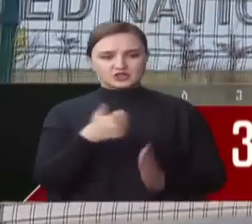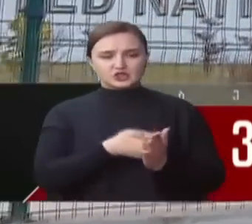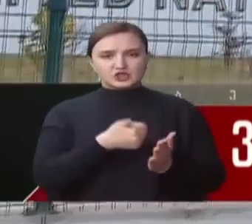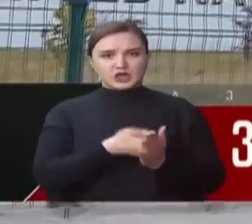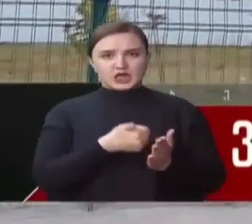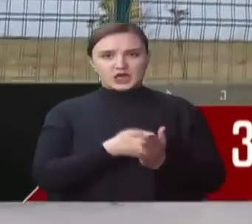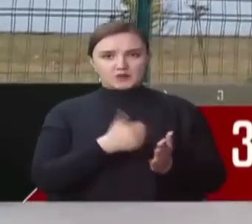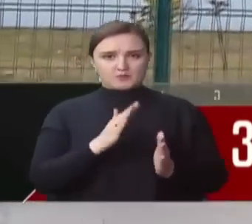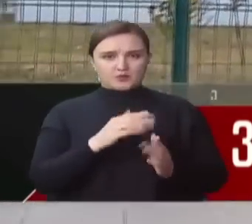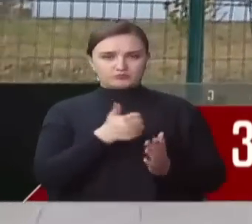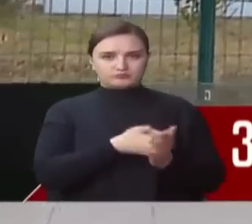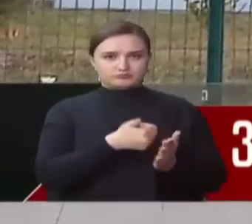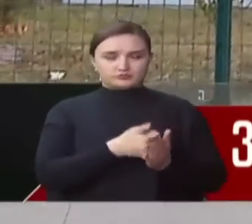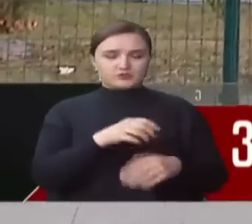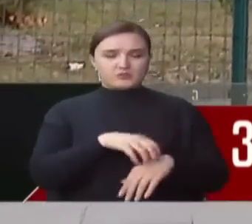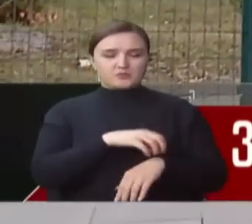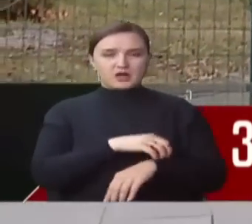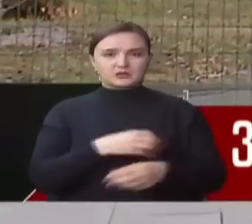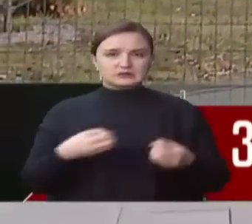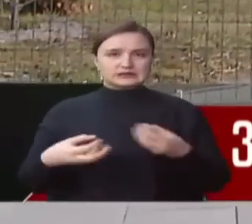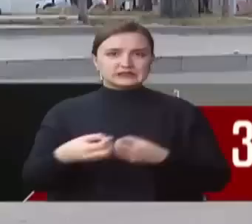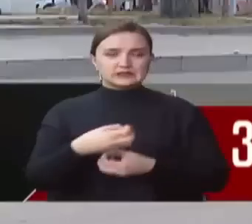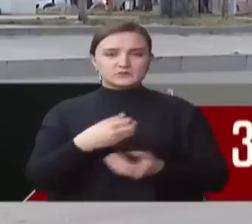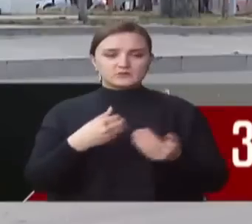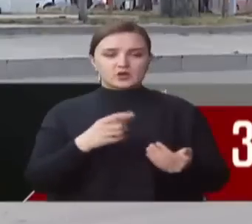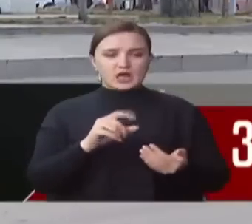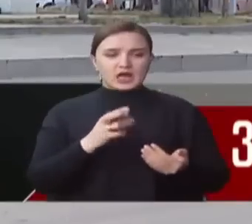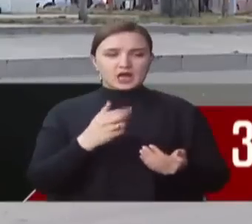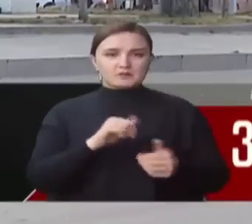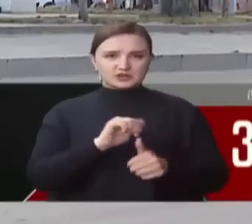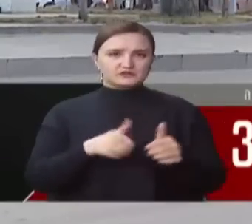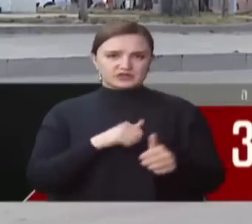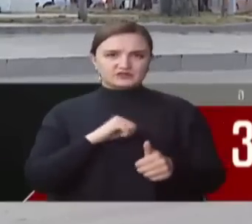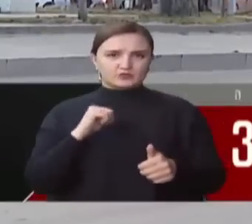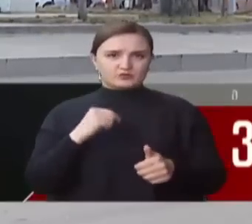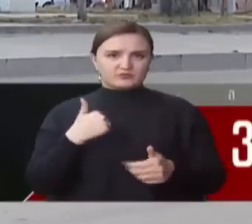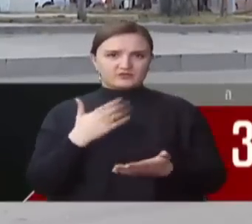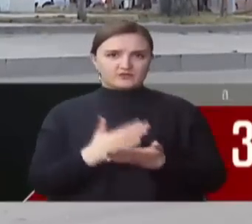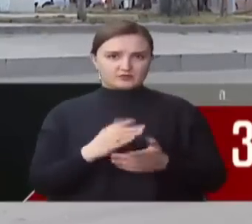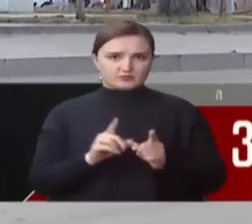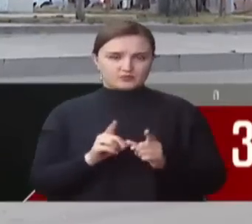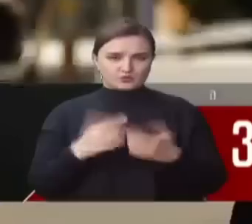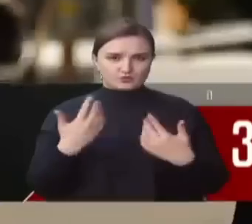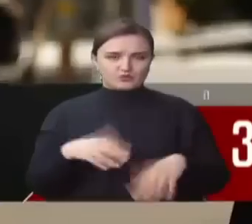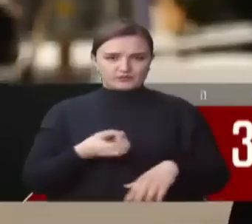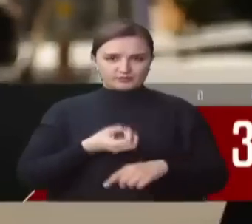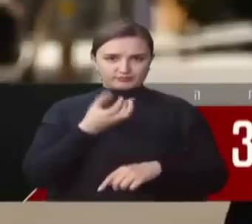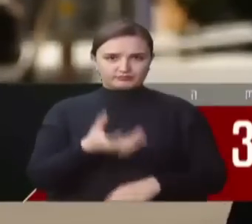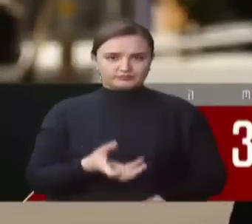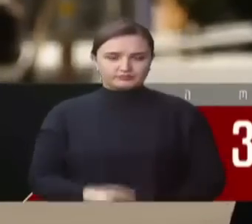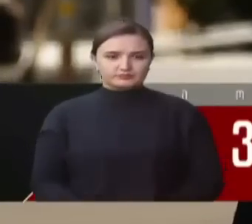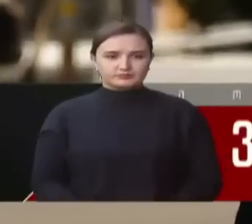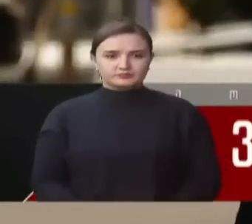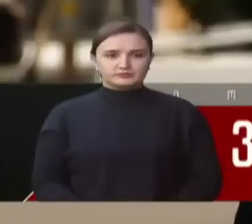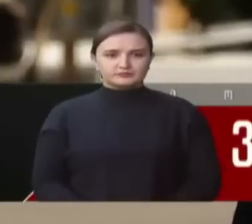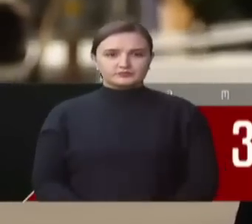მხოლოდ ის დაადასტურა, რომ პარტიული განხეთქილებისა და ხაბეიშვილის ფრთის უკან თავად იდგა. Mă poziție să arvițule, mă dresa să-mi macinie,